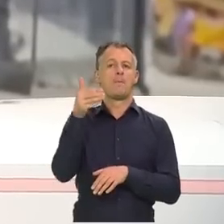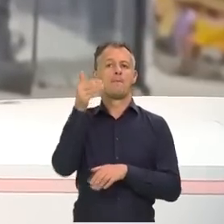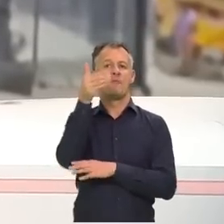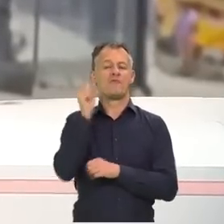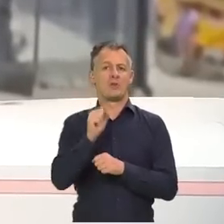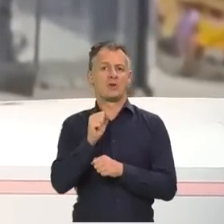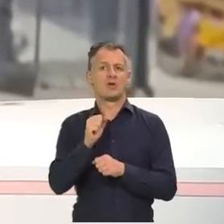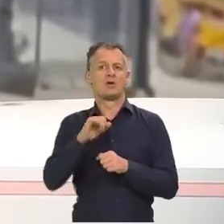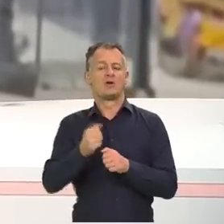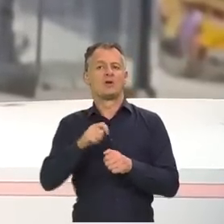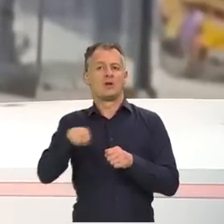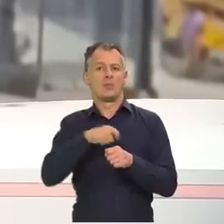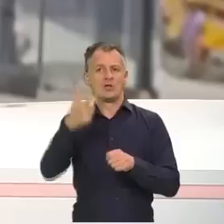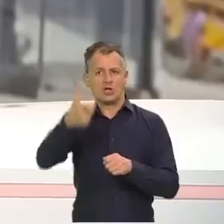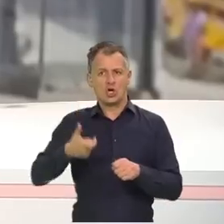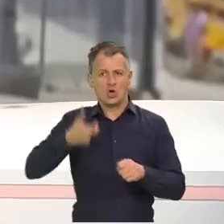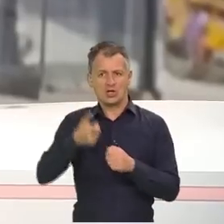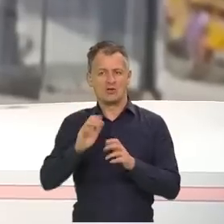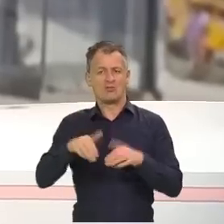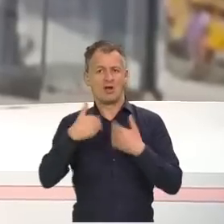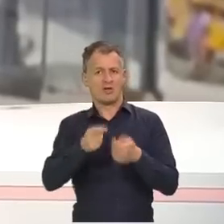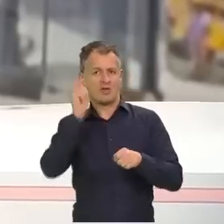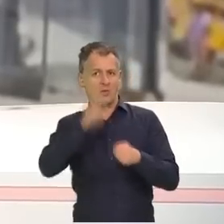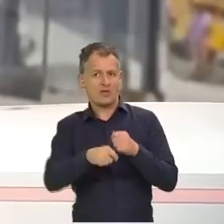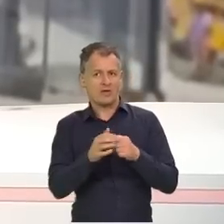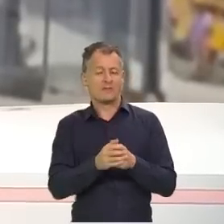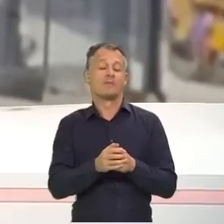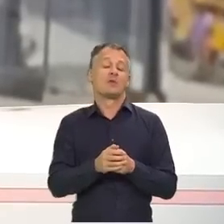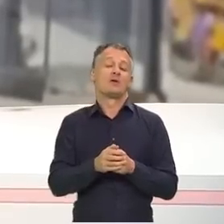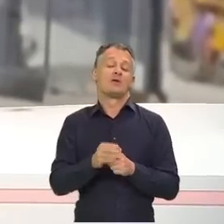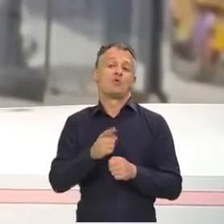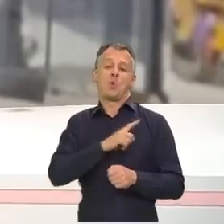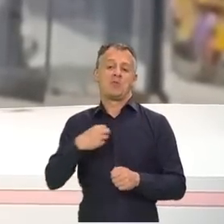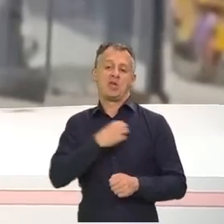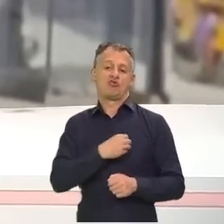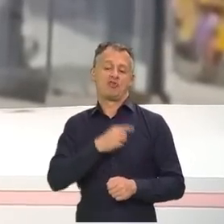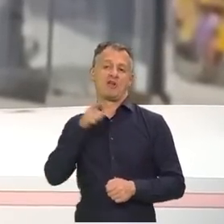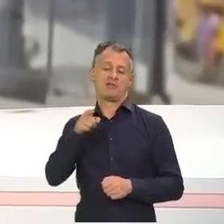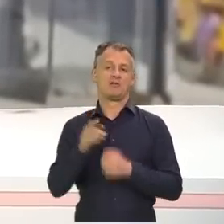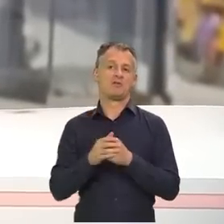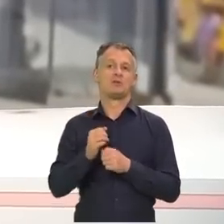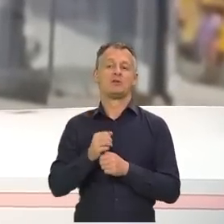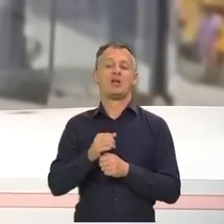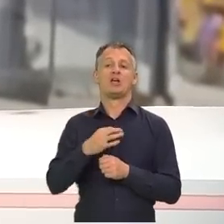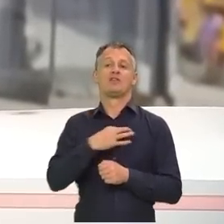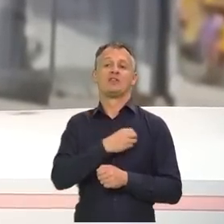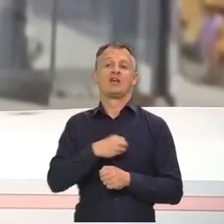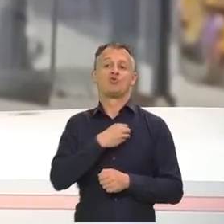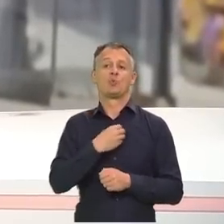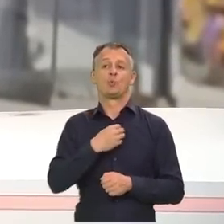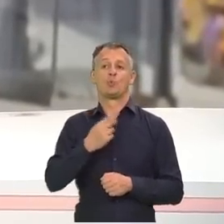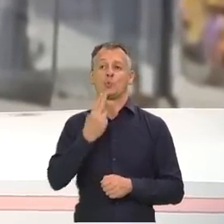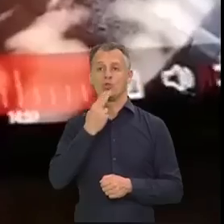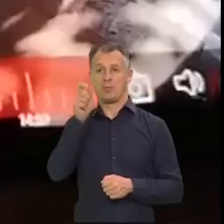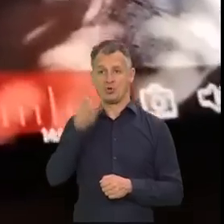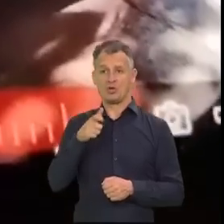Acesta susține că a luat amendă, dar nu asta l-a deranjat, ci faptul că polițistul l-a jignit. Vă avertizez, urmează detalii care vă pot afecta emoțional.